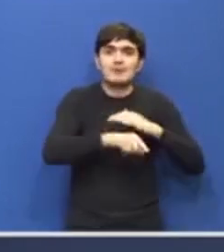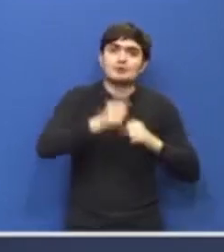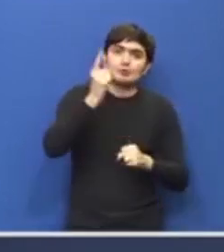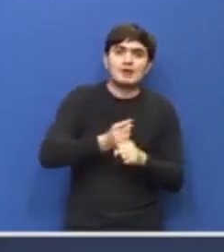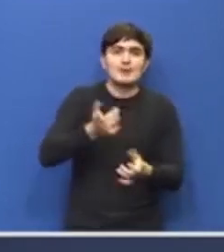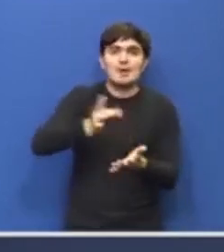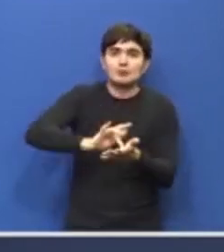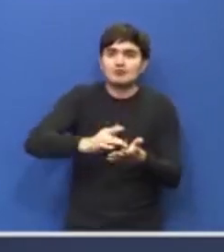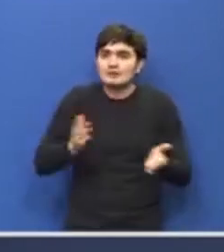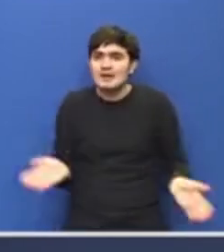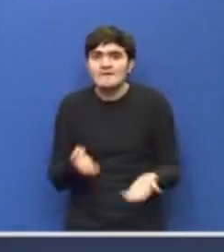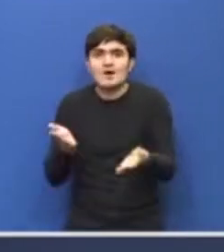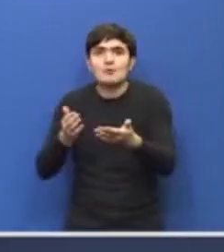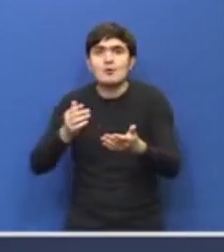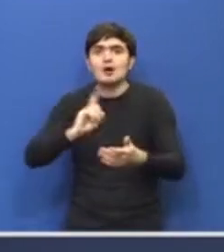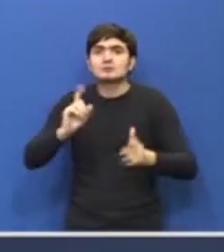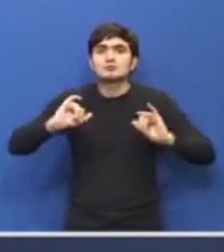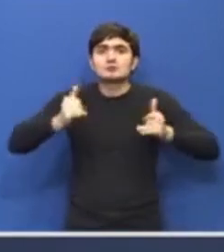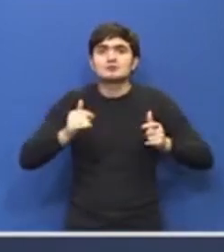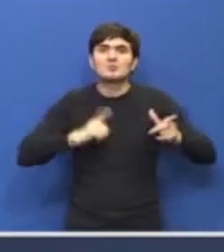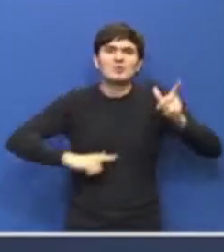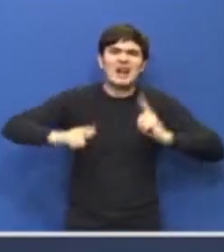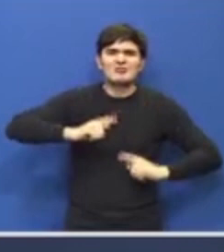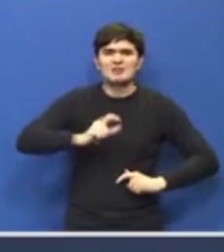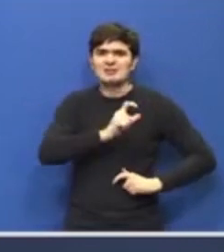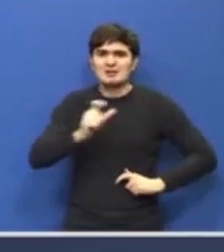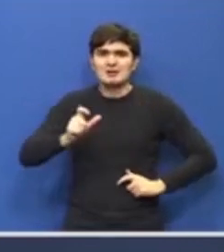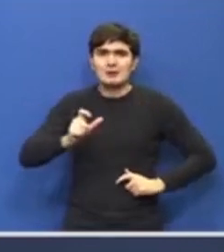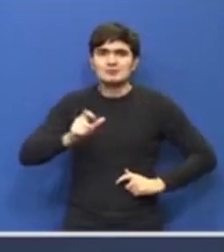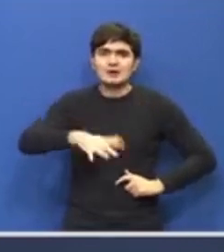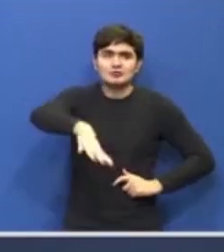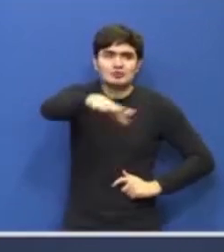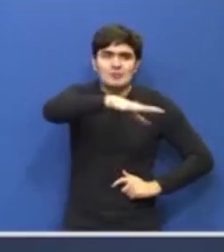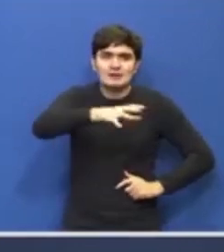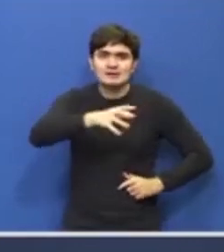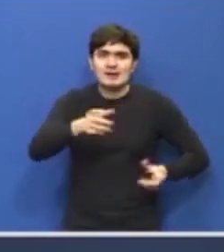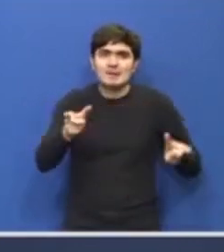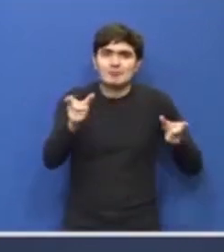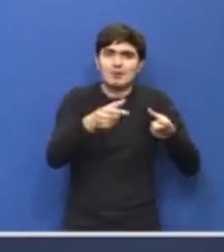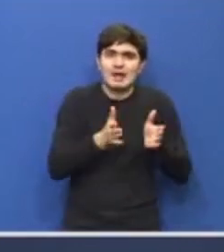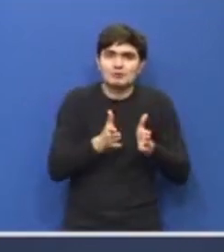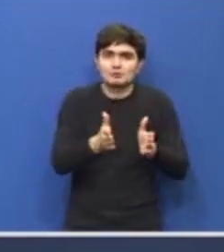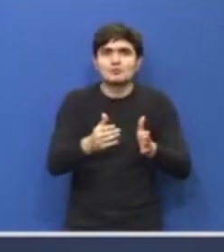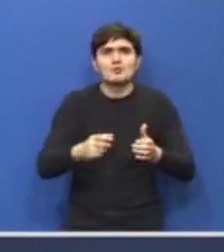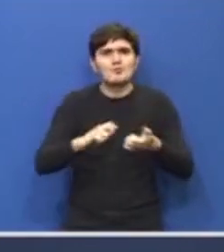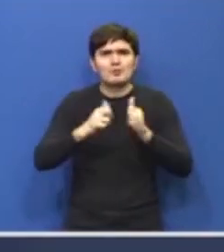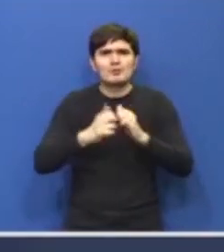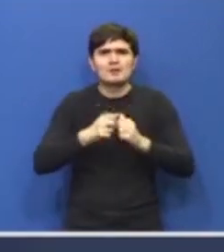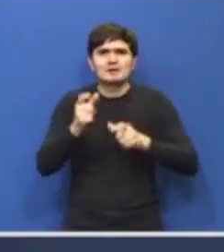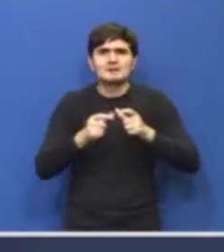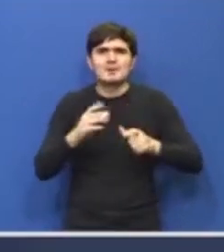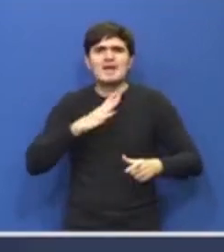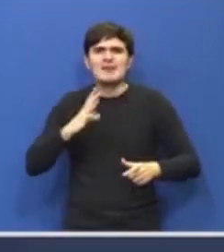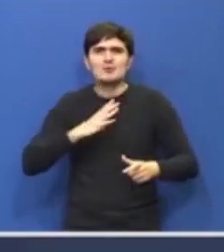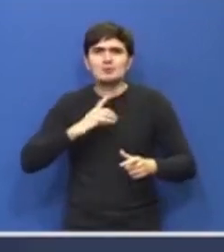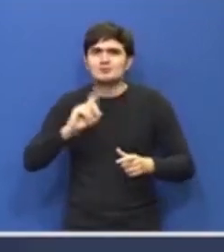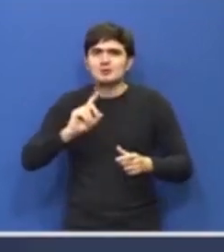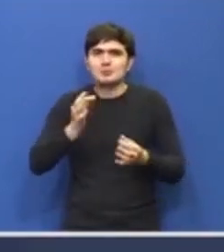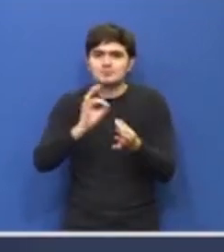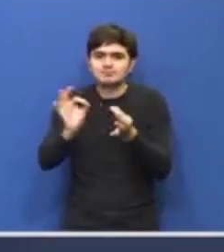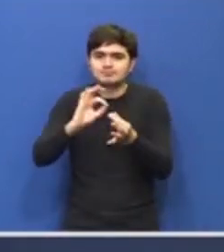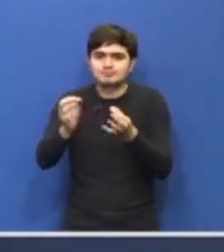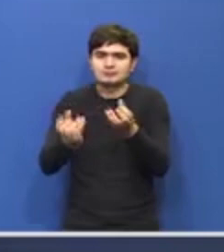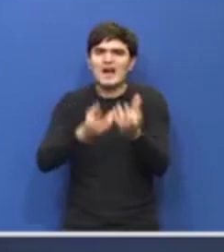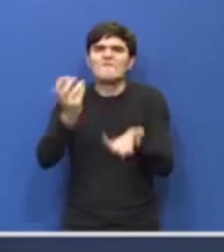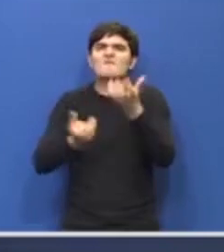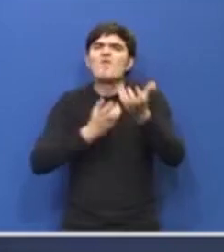evacueze de urgență, s-ar putea întâmpla o tragedie din cauza acestor spații. E vorba de probleme de flamabilitate, de materiale care ar putea lua